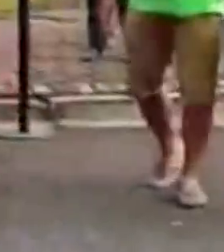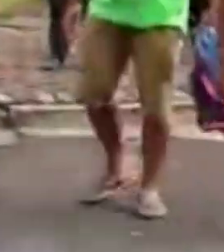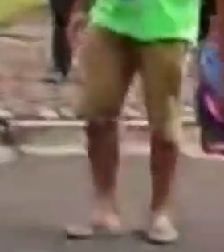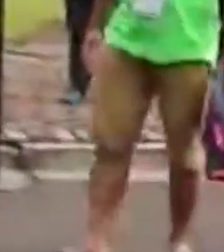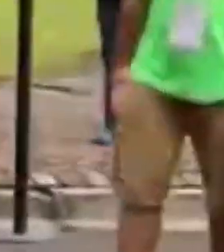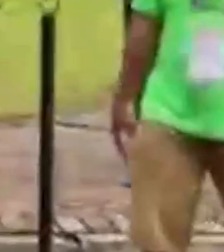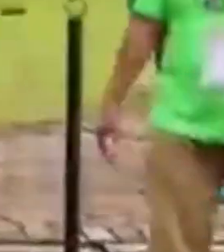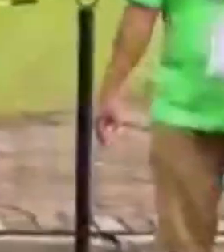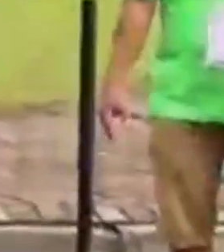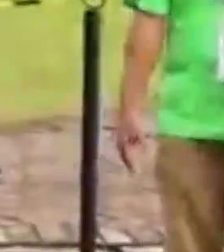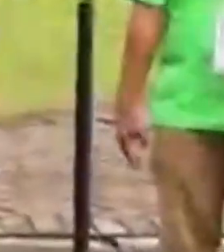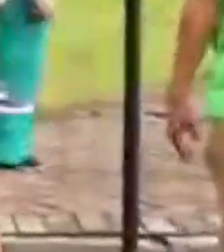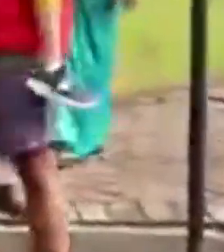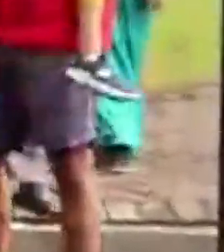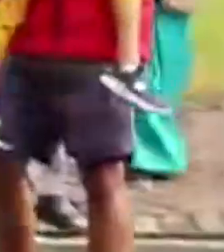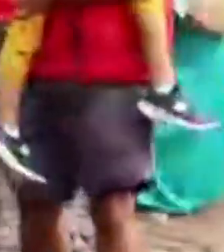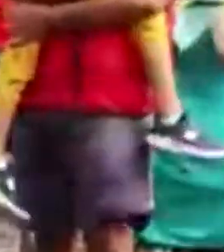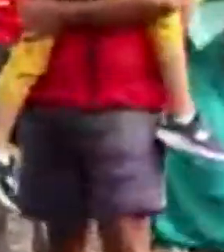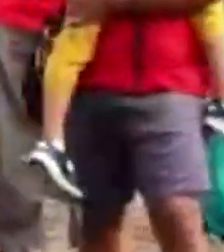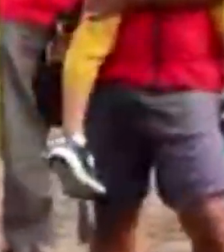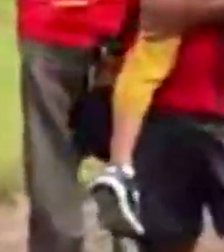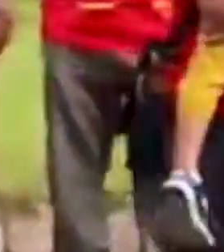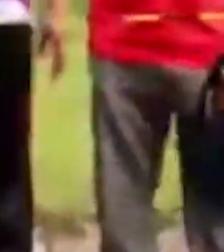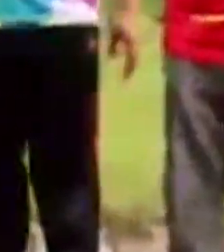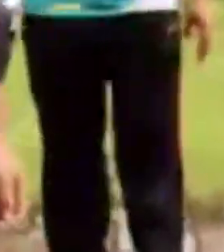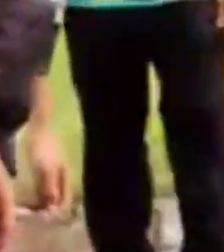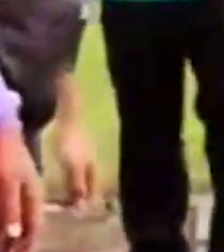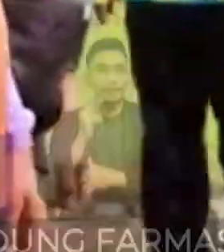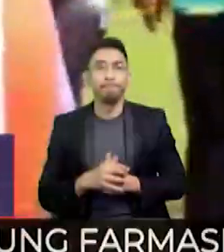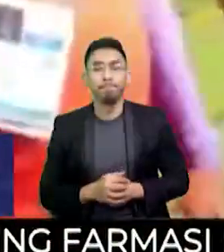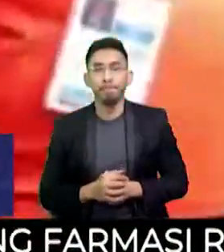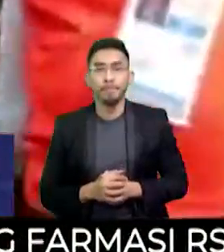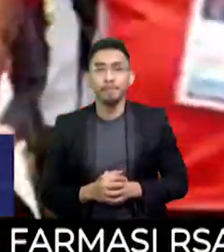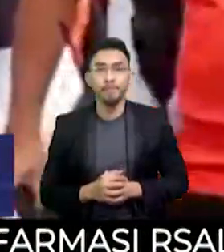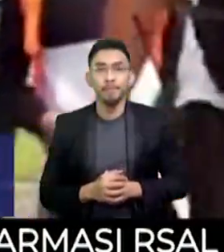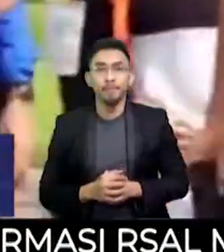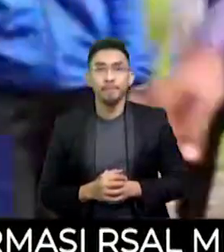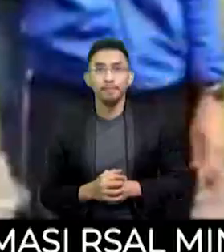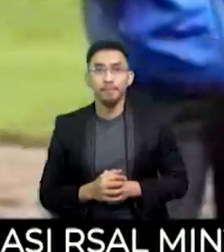2 medali emas masing-masing di cabang lari 5.000 meter dan 10.000 meter putri.